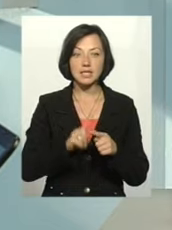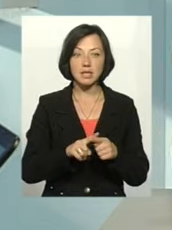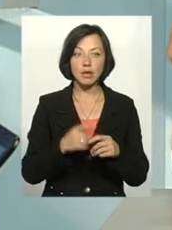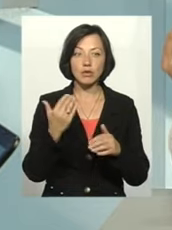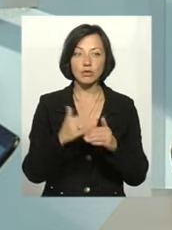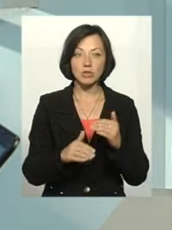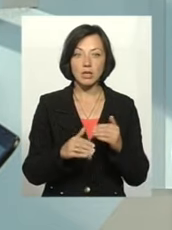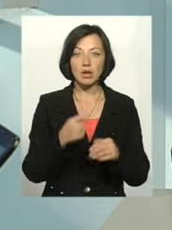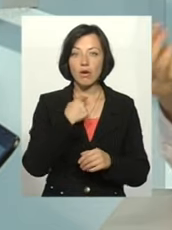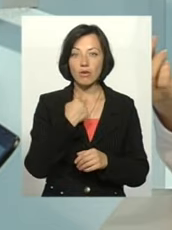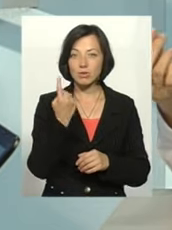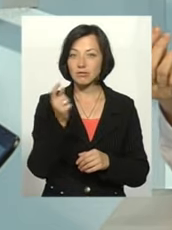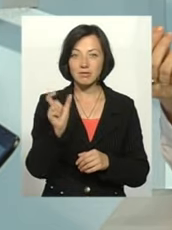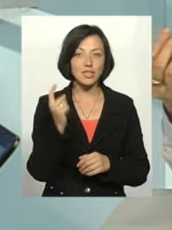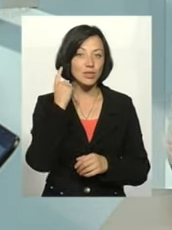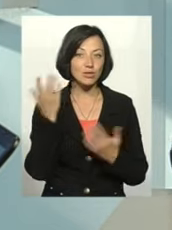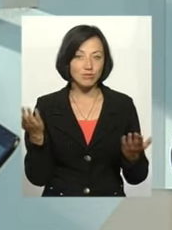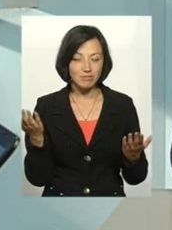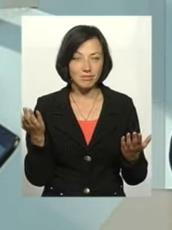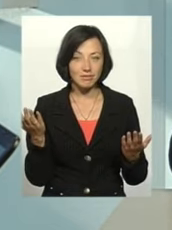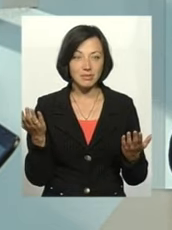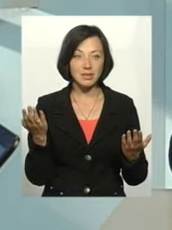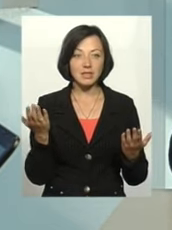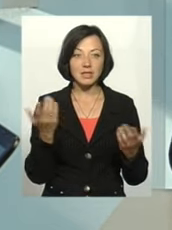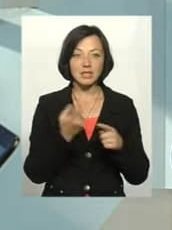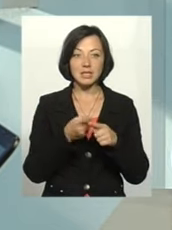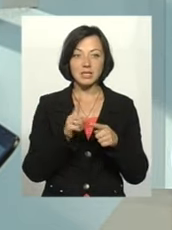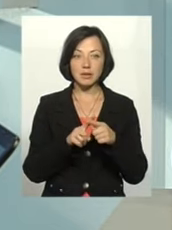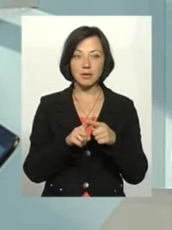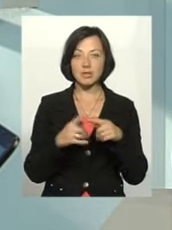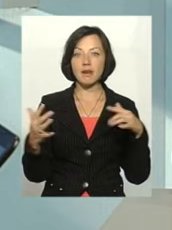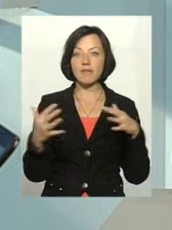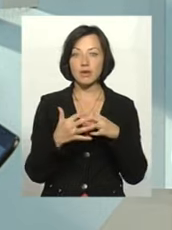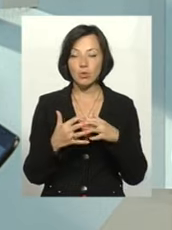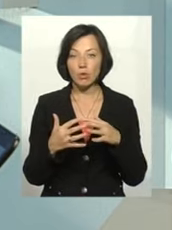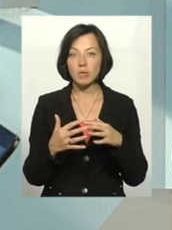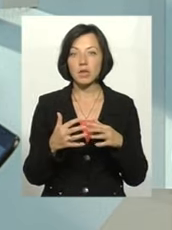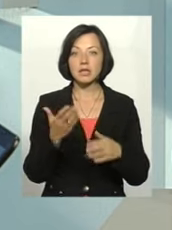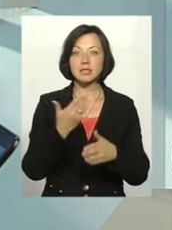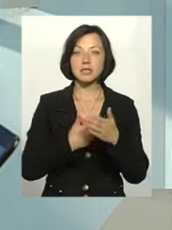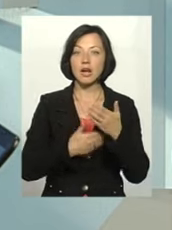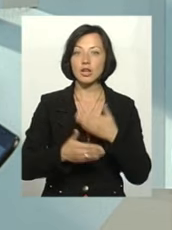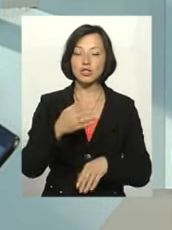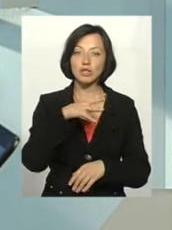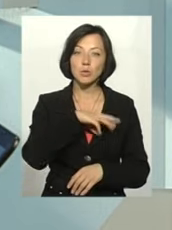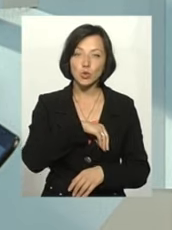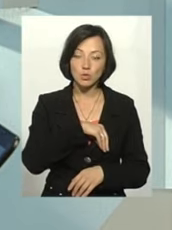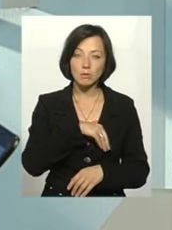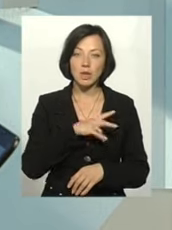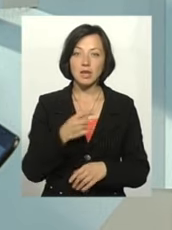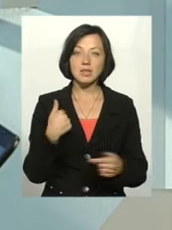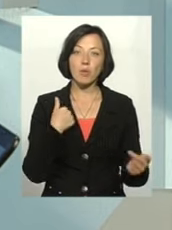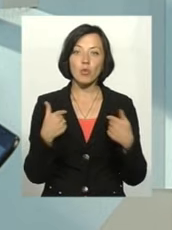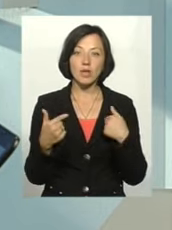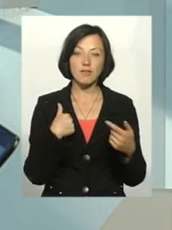голос одиниці, він не є чутним. Зараз за цим, за війною в АТО, за скаліченими душами, за